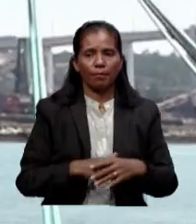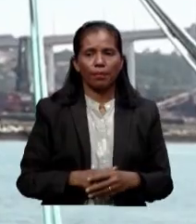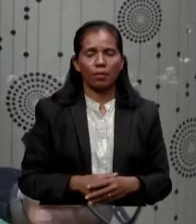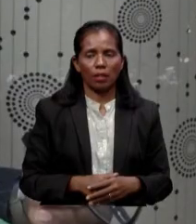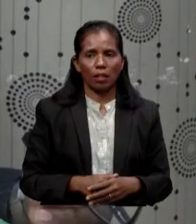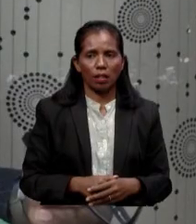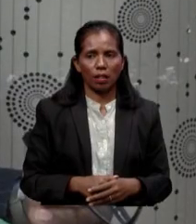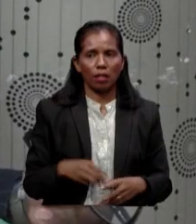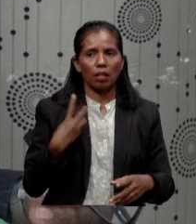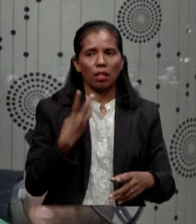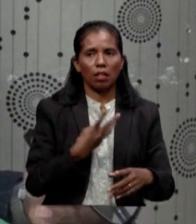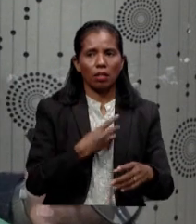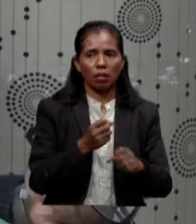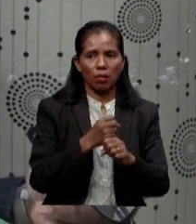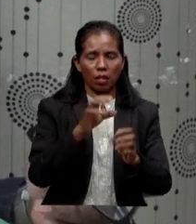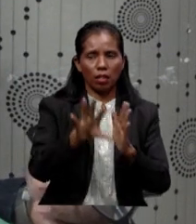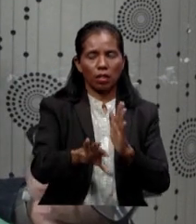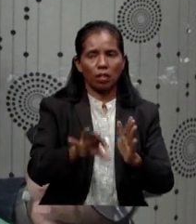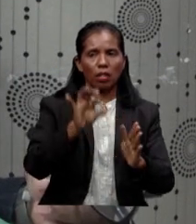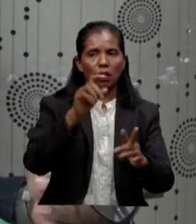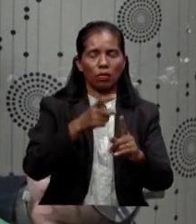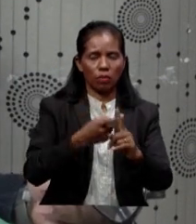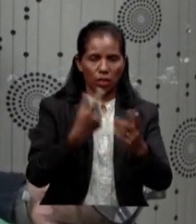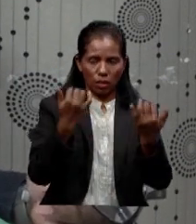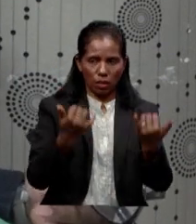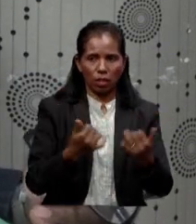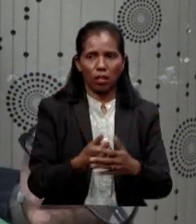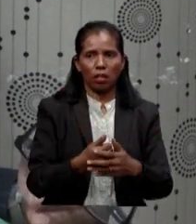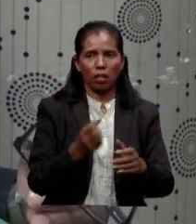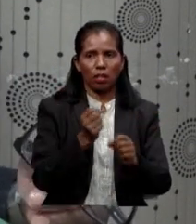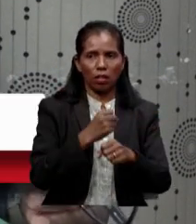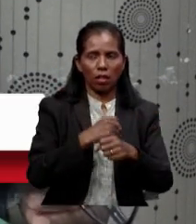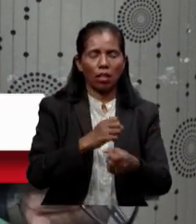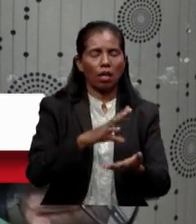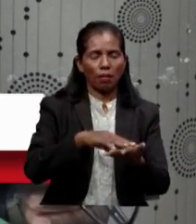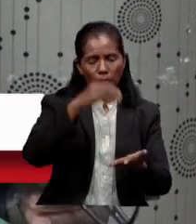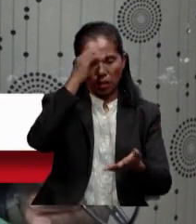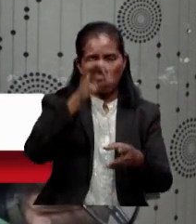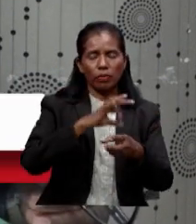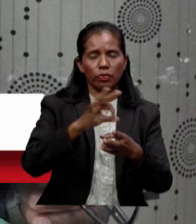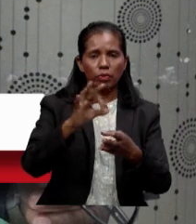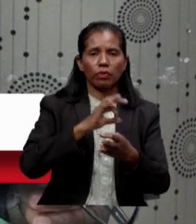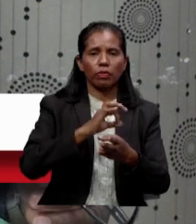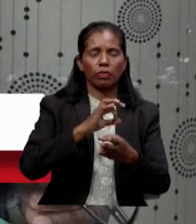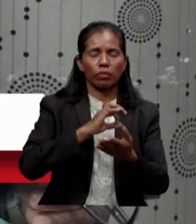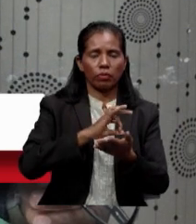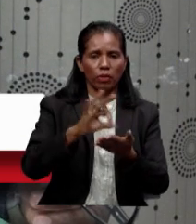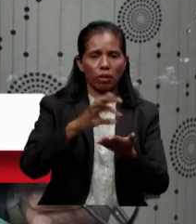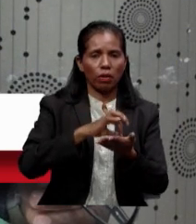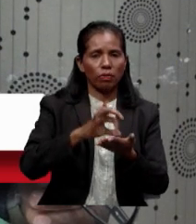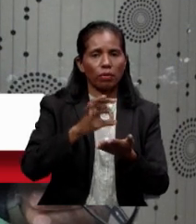Tripulante sirami halo seleção fulang idane atu ba halo formação iha sera